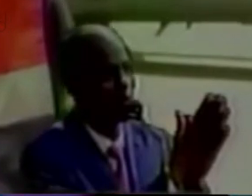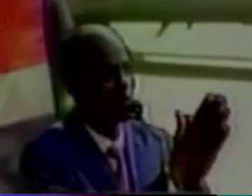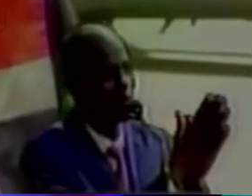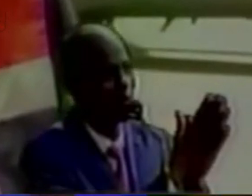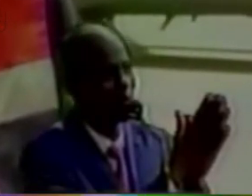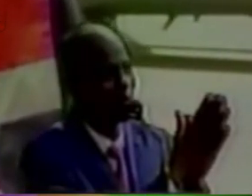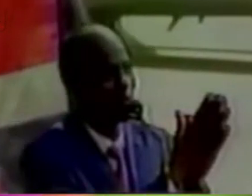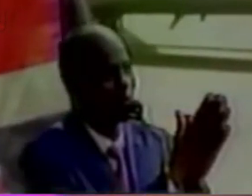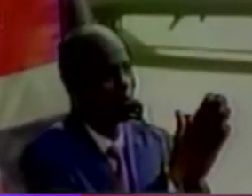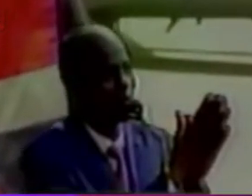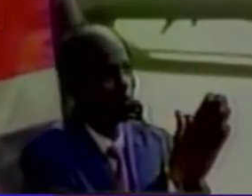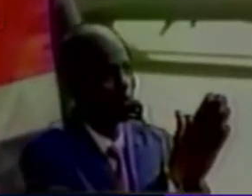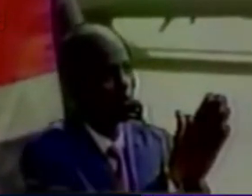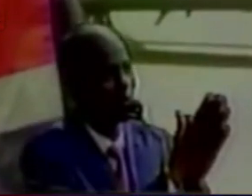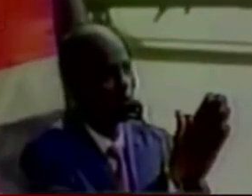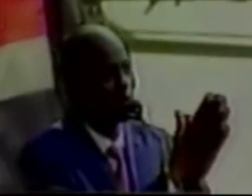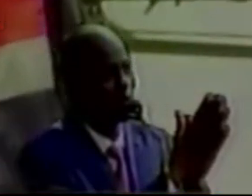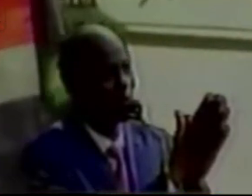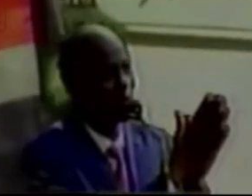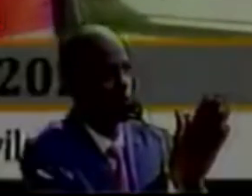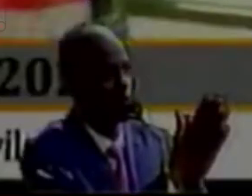se estender caso haja necessidade.